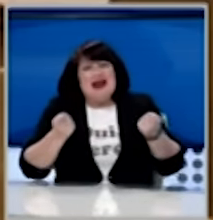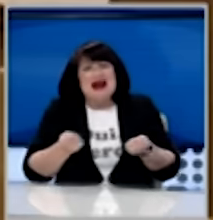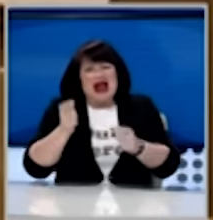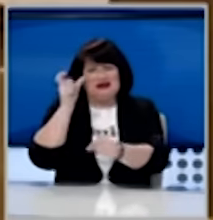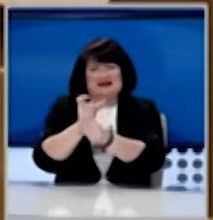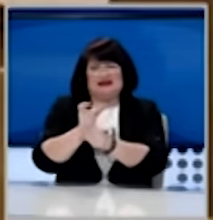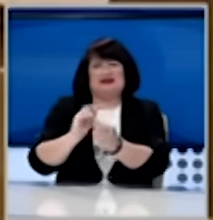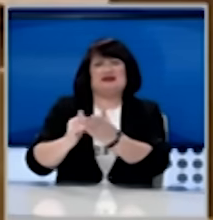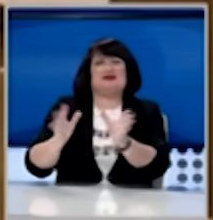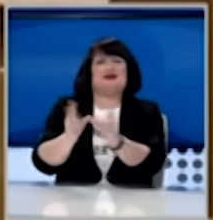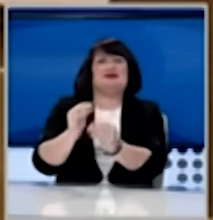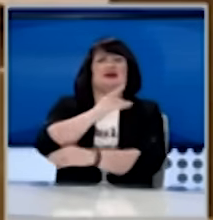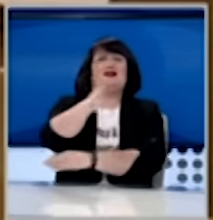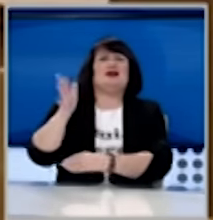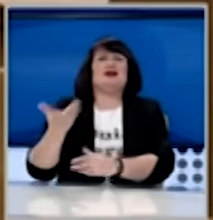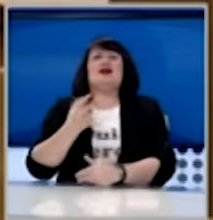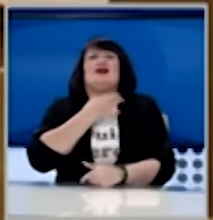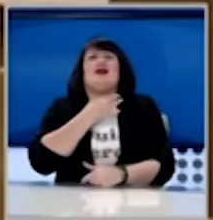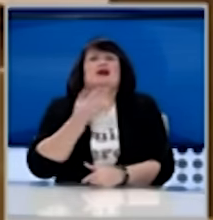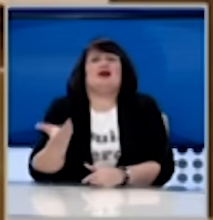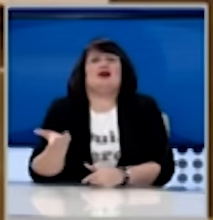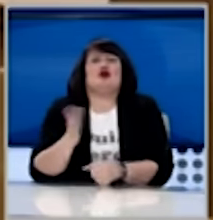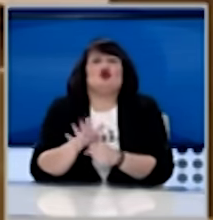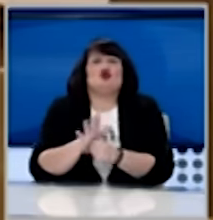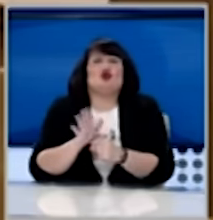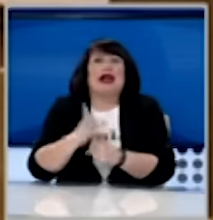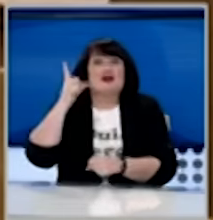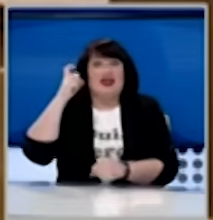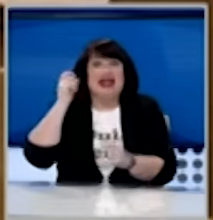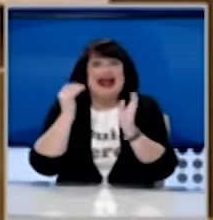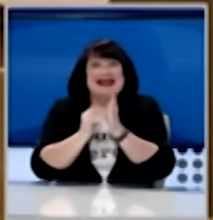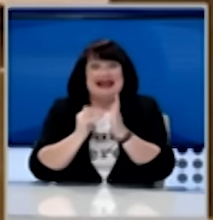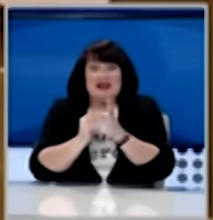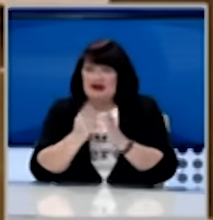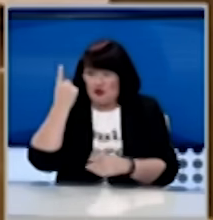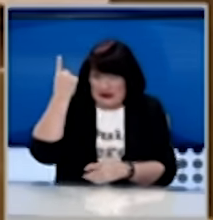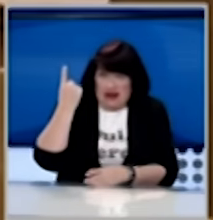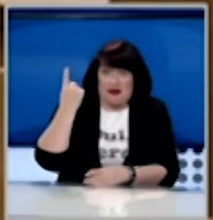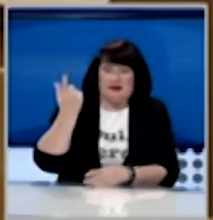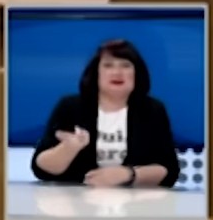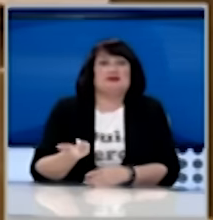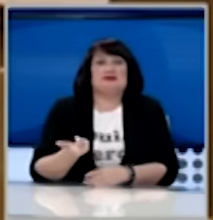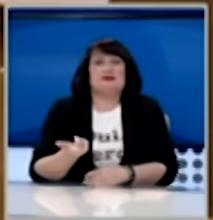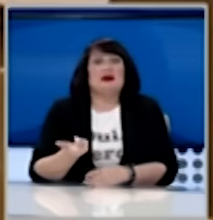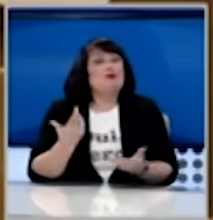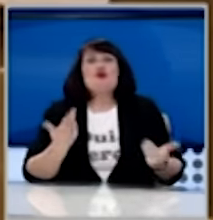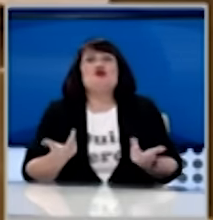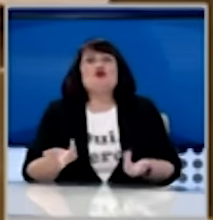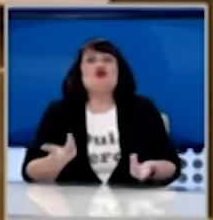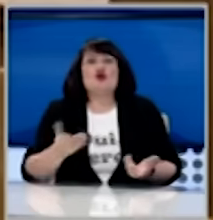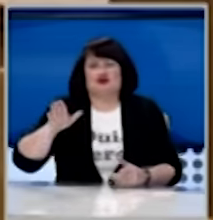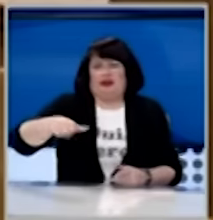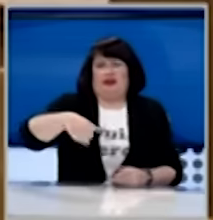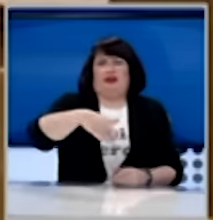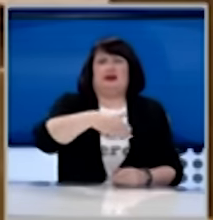δασαρχεία της ελλάδας όπου χρειάζονται τουλάχιστον 10.000 πώς μπορεί να δικαιολογηθεί η απαξίωση